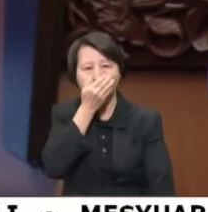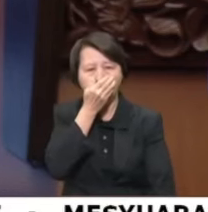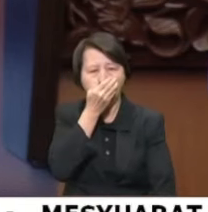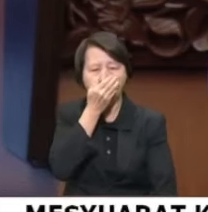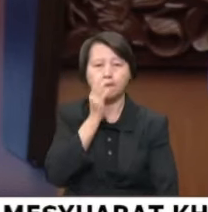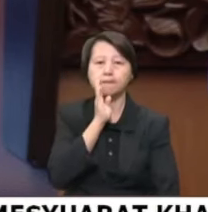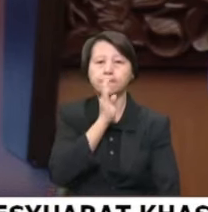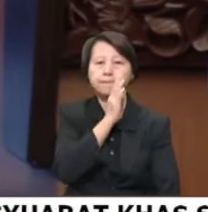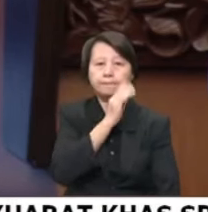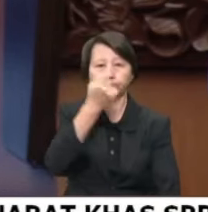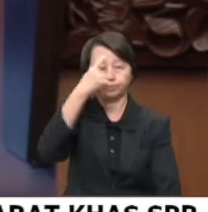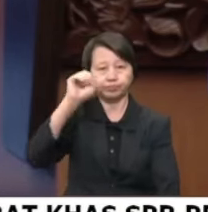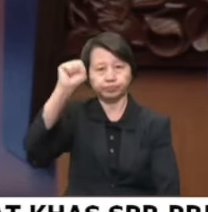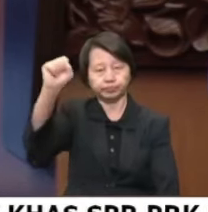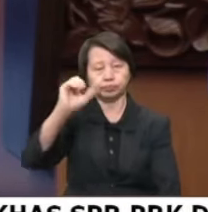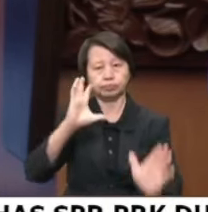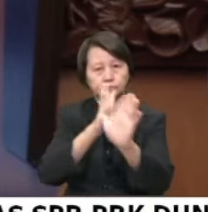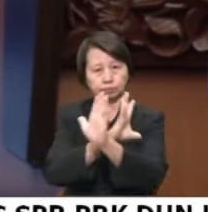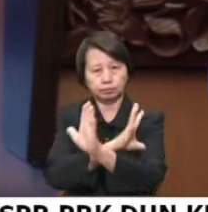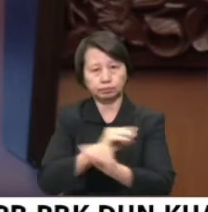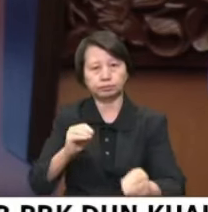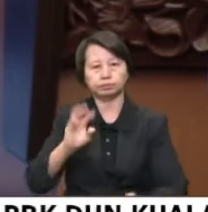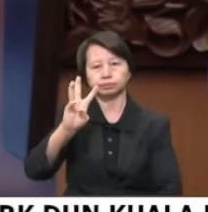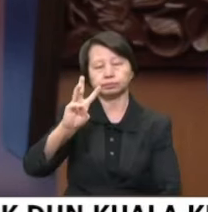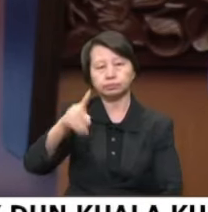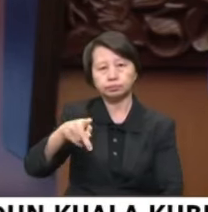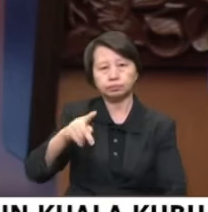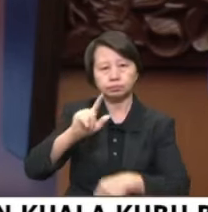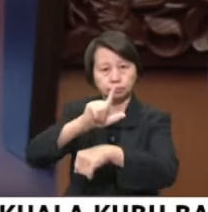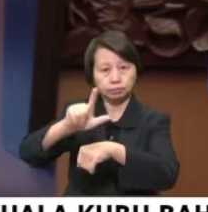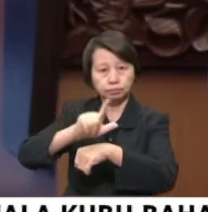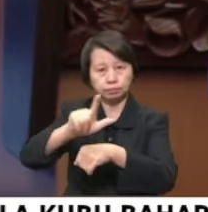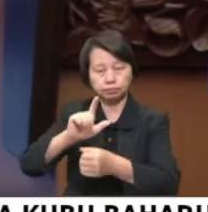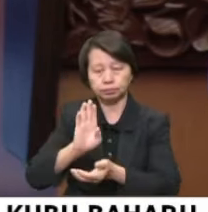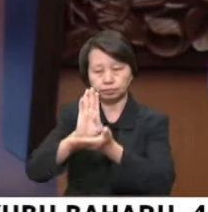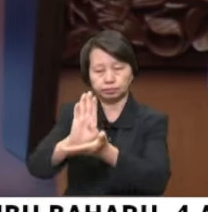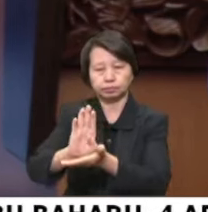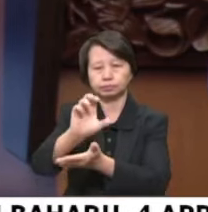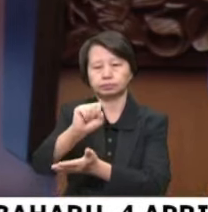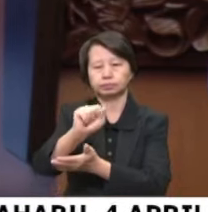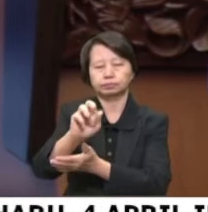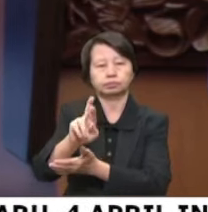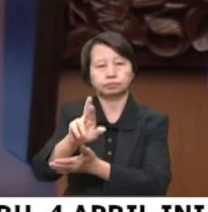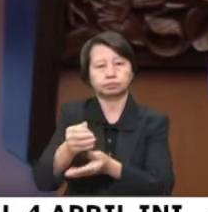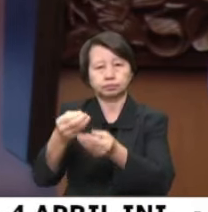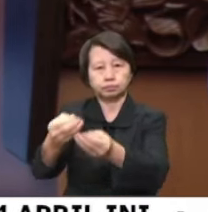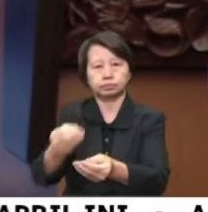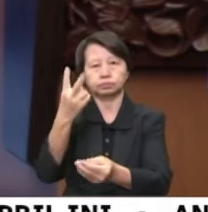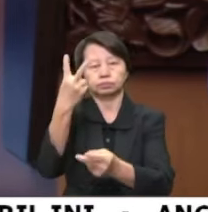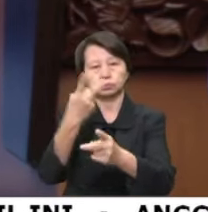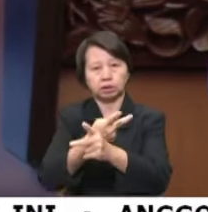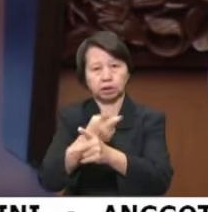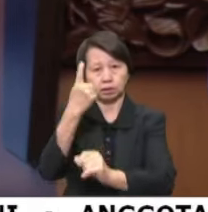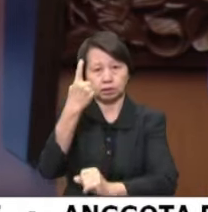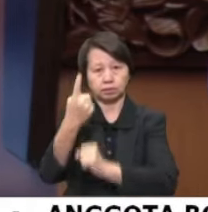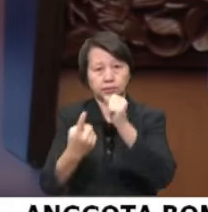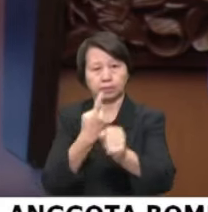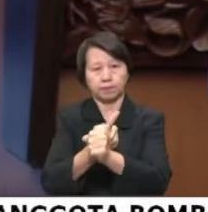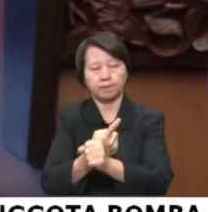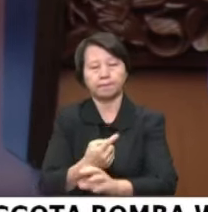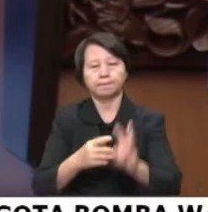Bagi penerima di Sabah, Sarawak dan wilayah Persekutuan Labuan pula, bantuan SARA akan disalurkan dua kali setahun,